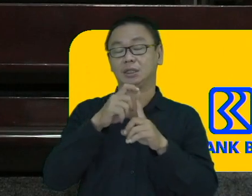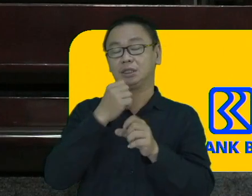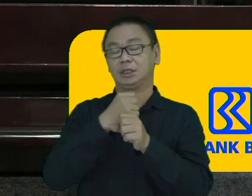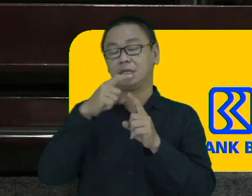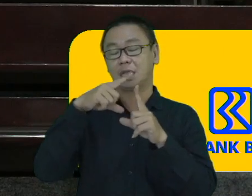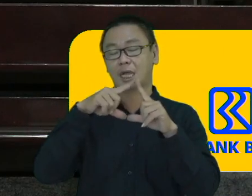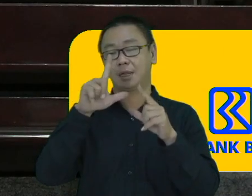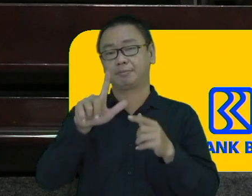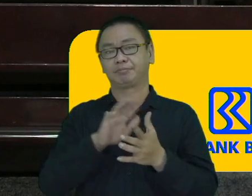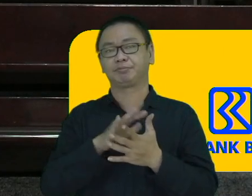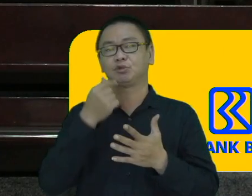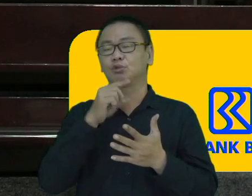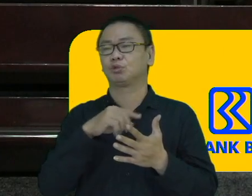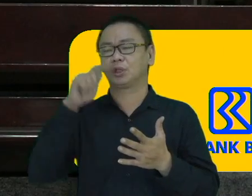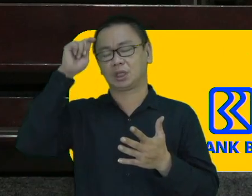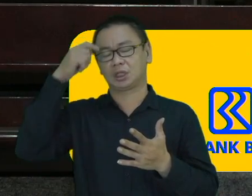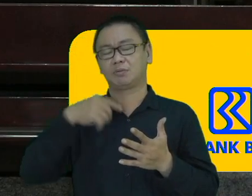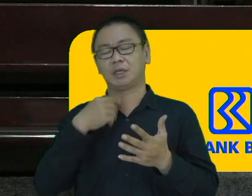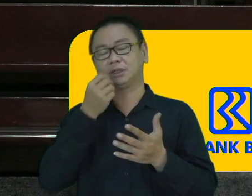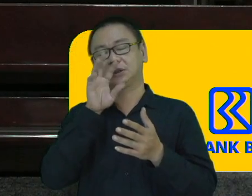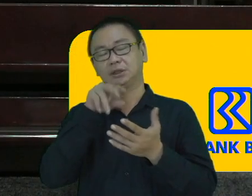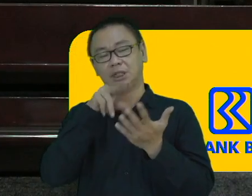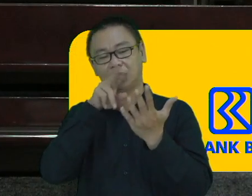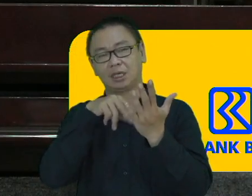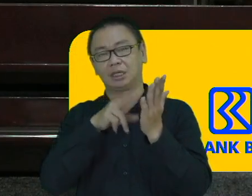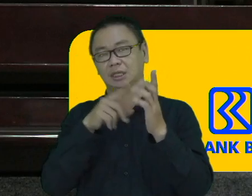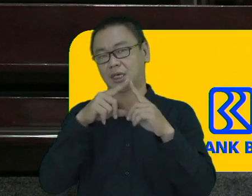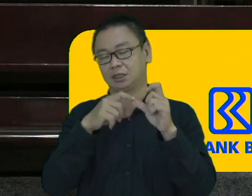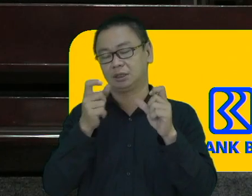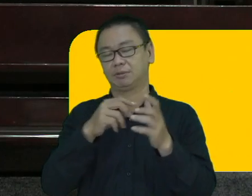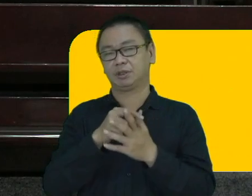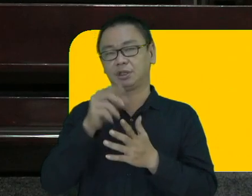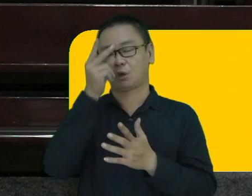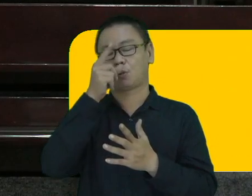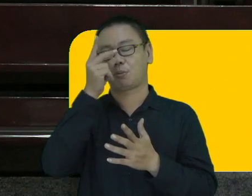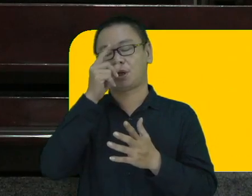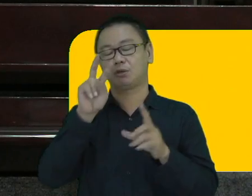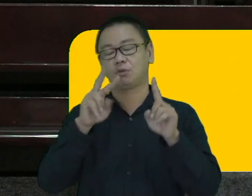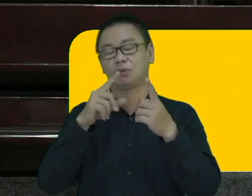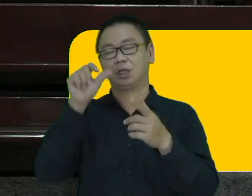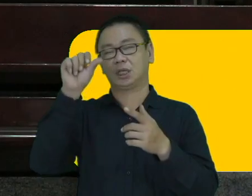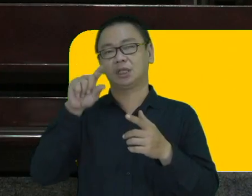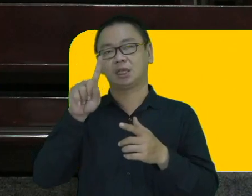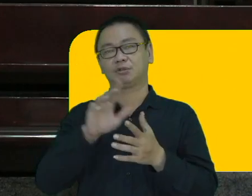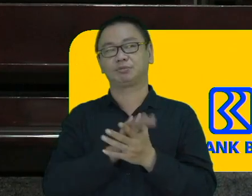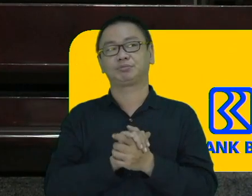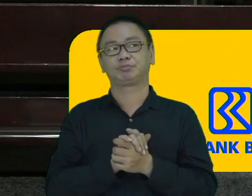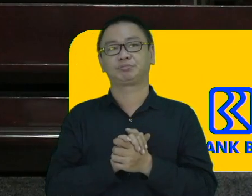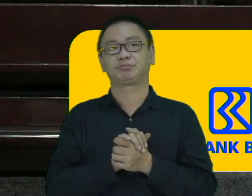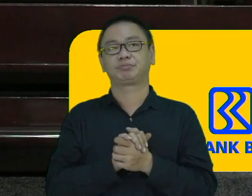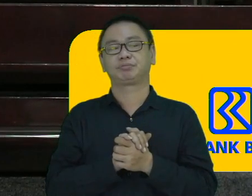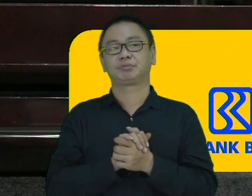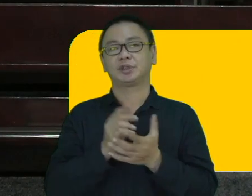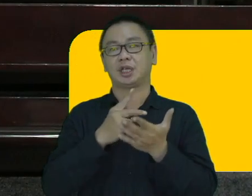semua, saya akan bacakan nats yang saya ambil dari Roma 12 ayat 1 demikian.